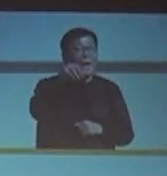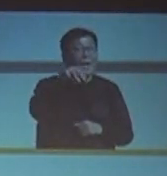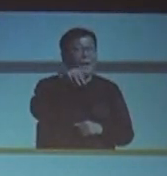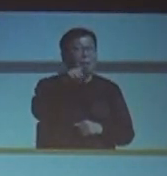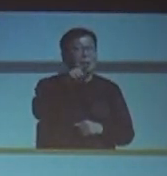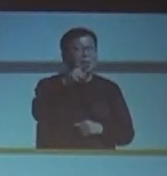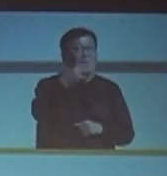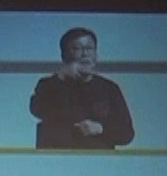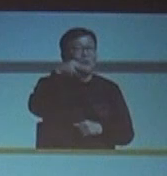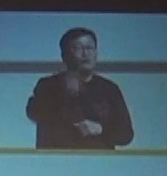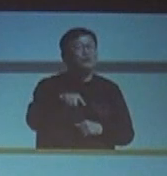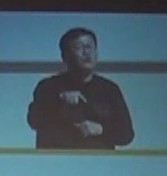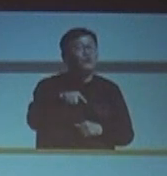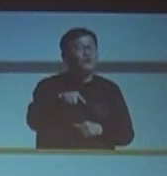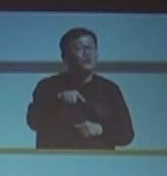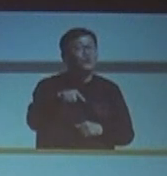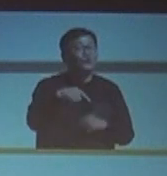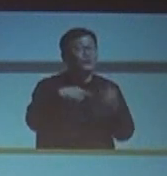이거 뭔가요?